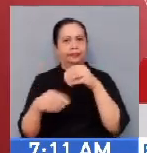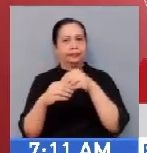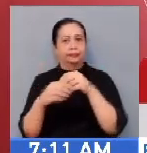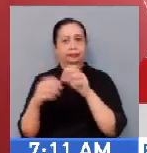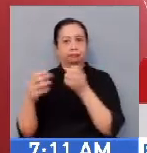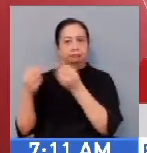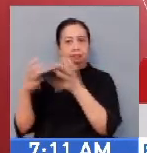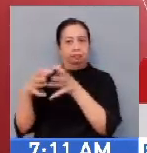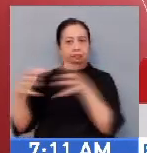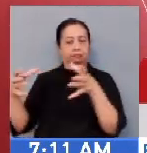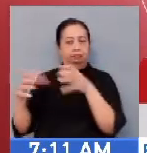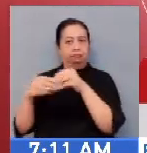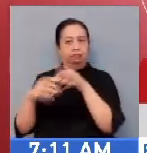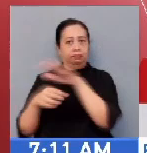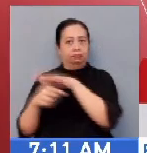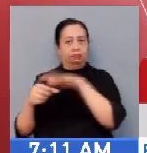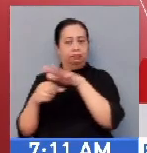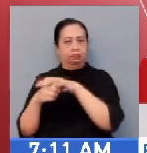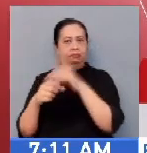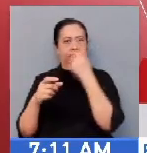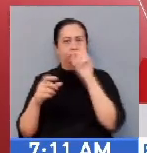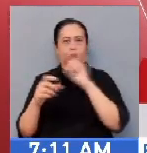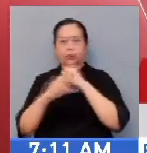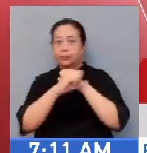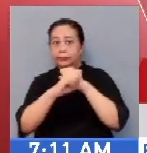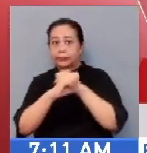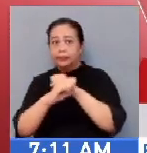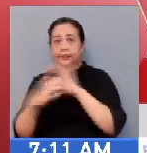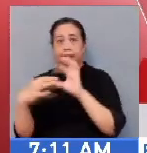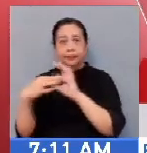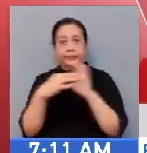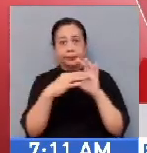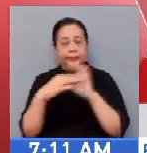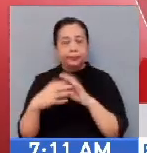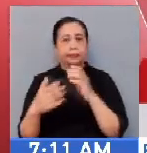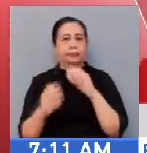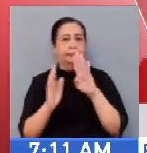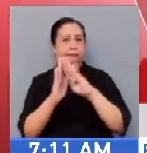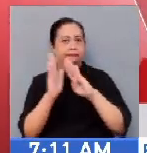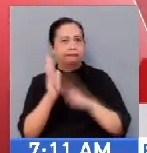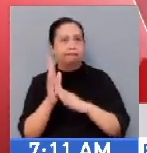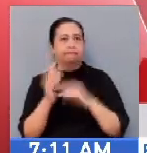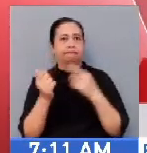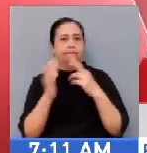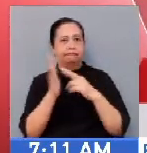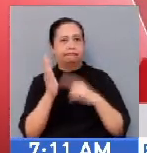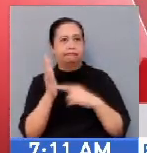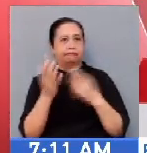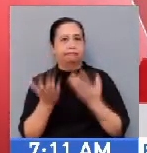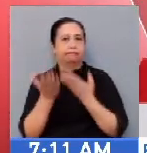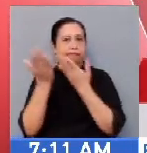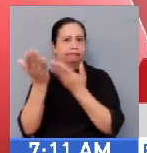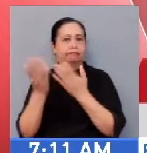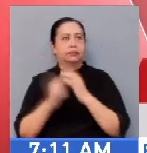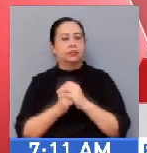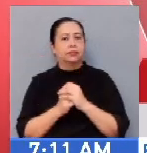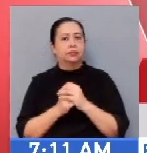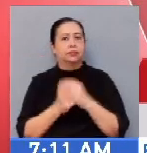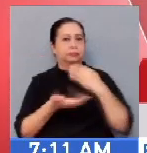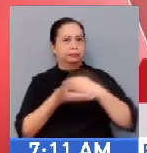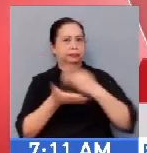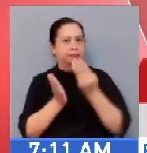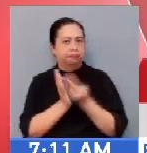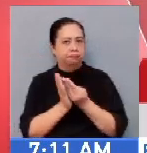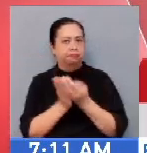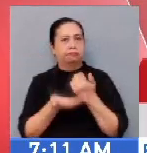common advocacies, sa mga bills, resolutions, budget interventions. Kaya ko rin,